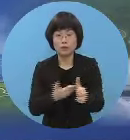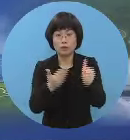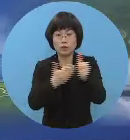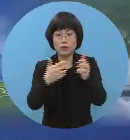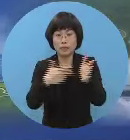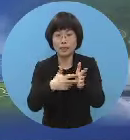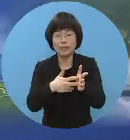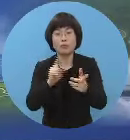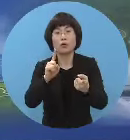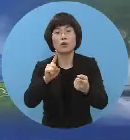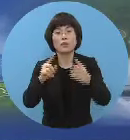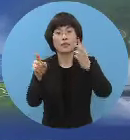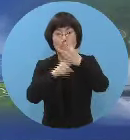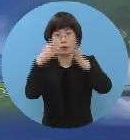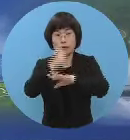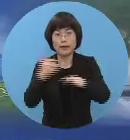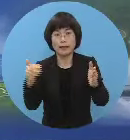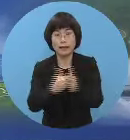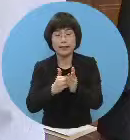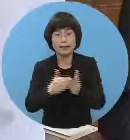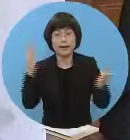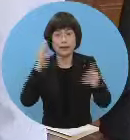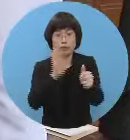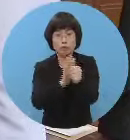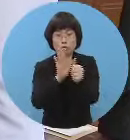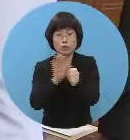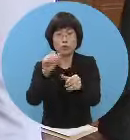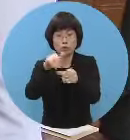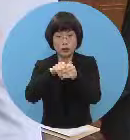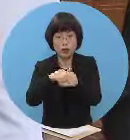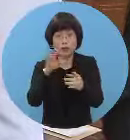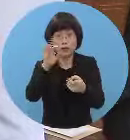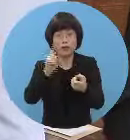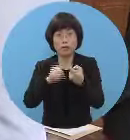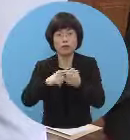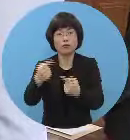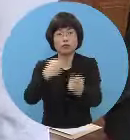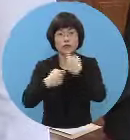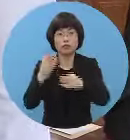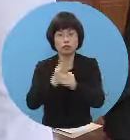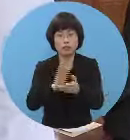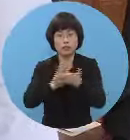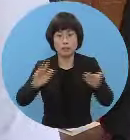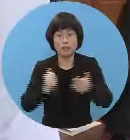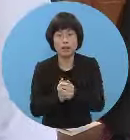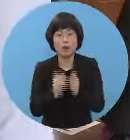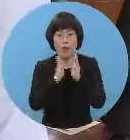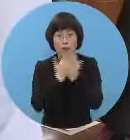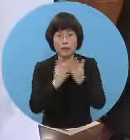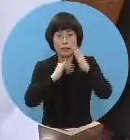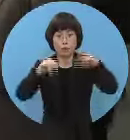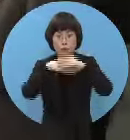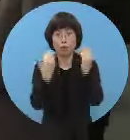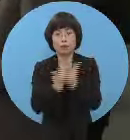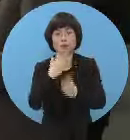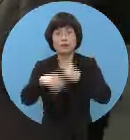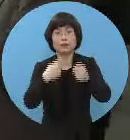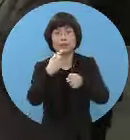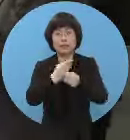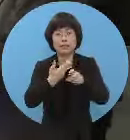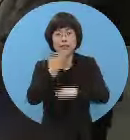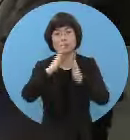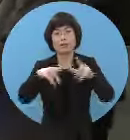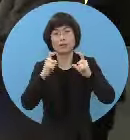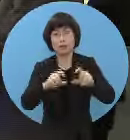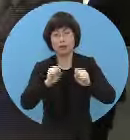전남인재육성재단이 이달 말까지 장학생 신청을 받습니다. 신청 자격은 본인과 친권자가 공고일 현재 전남에 1년 이상 주소를